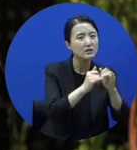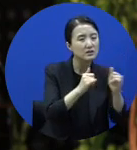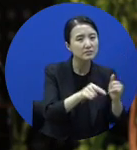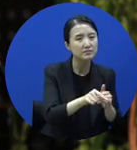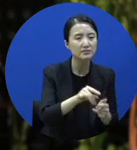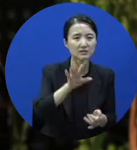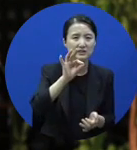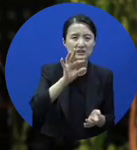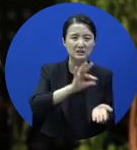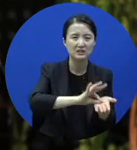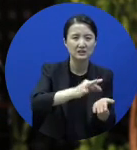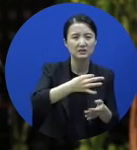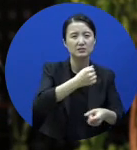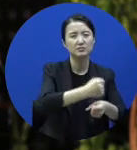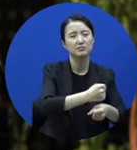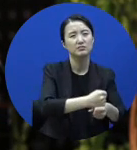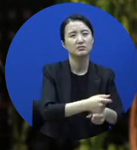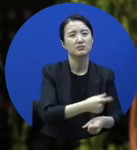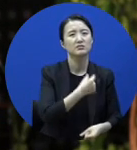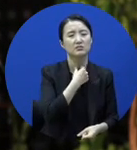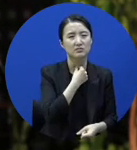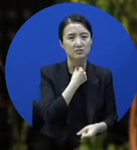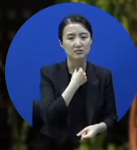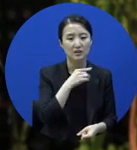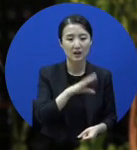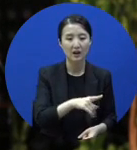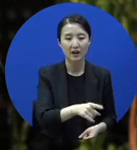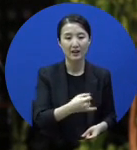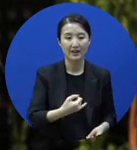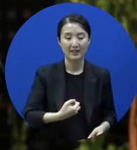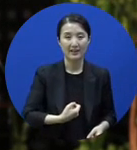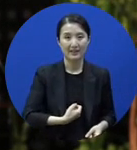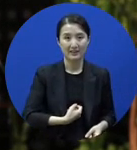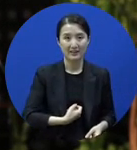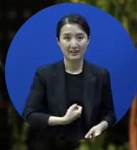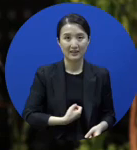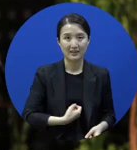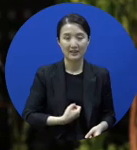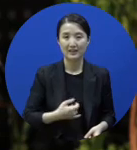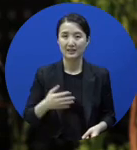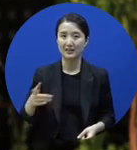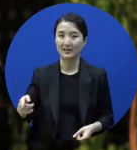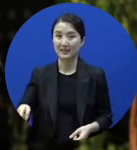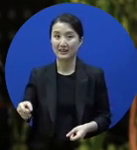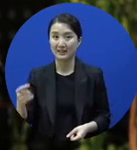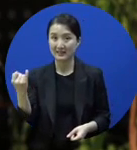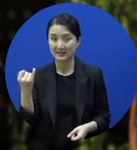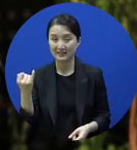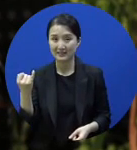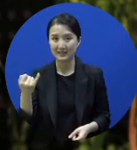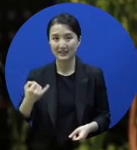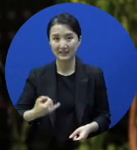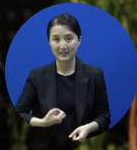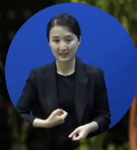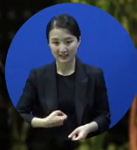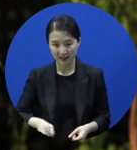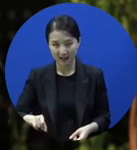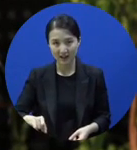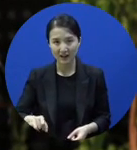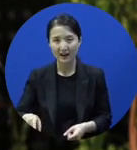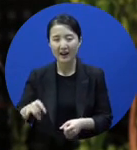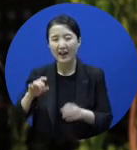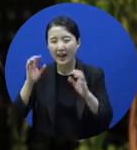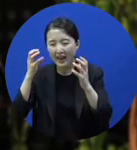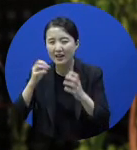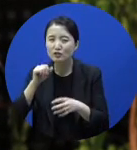작은 가게에 스티커가 하나 필요한 거예요. 네, 근데 그분이 이제 그 딸아이가 올렸던 게 블로그에 올렸는데 요거를 자기가